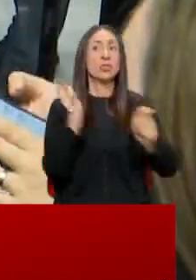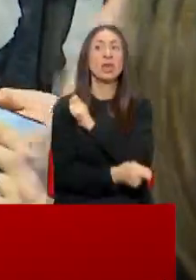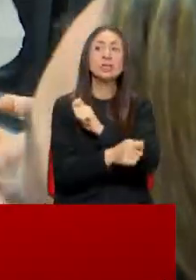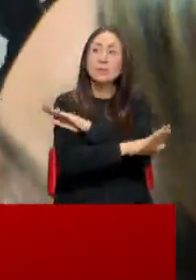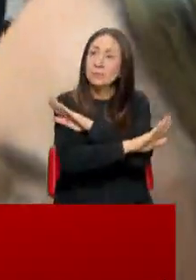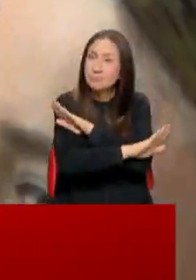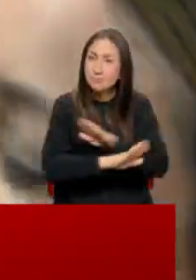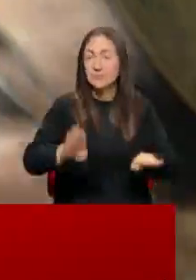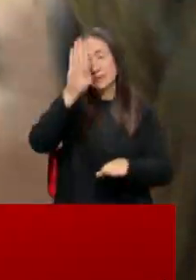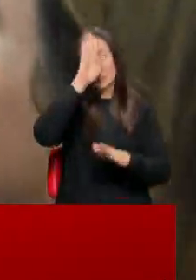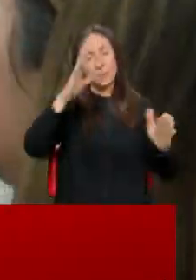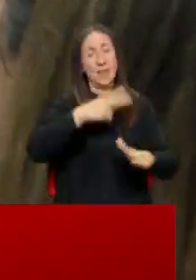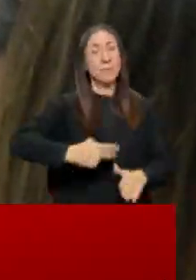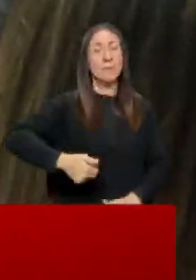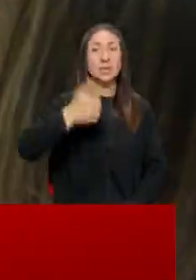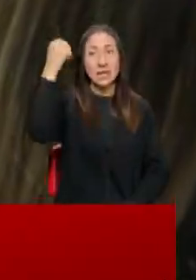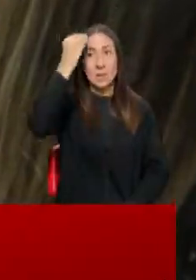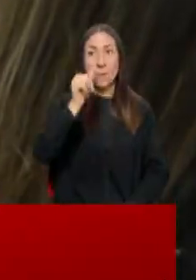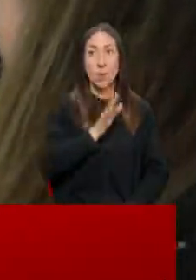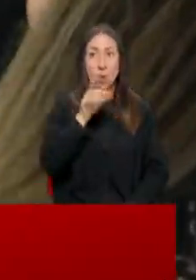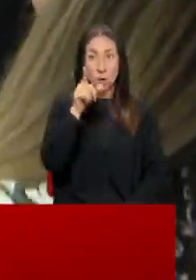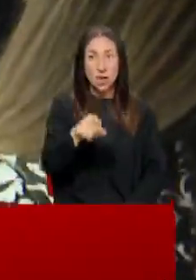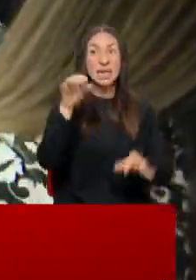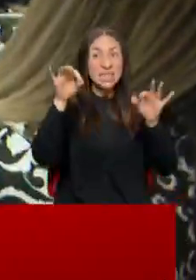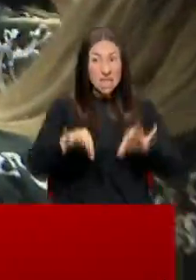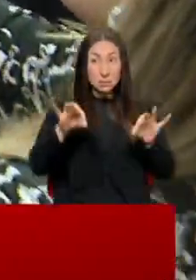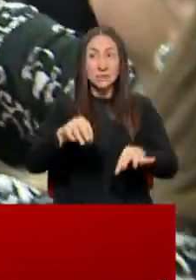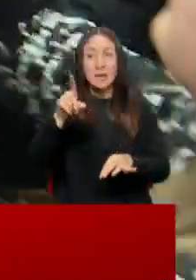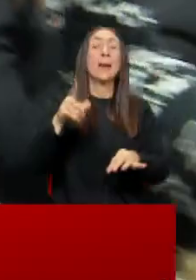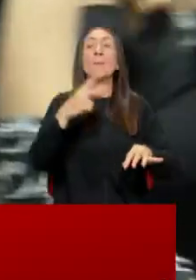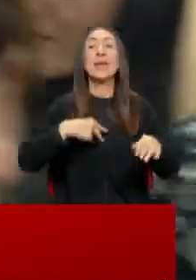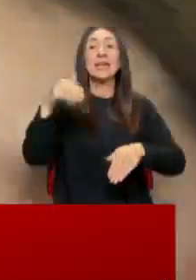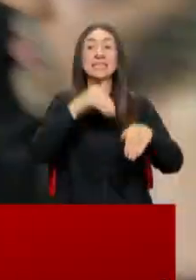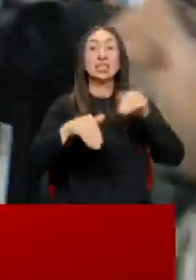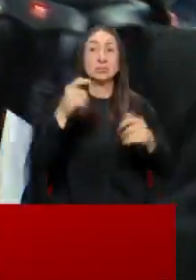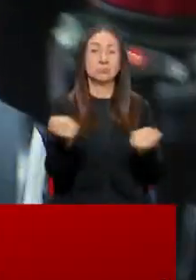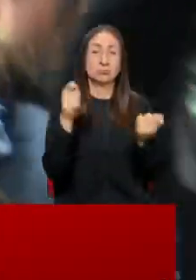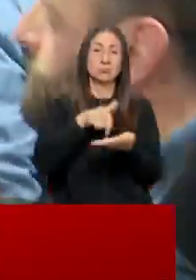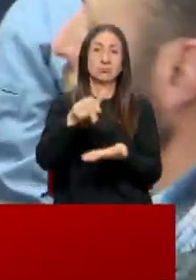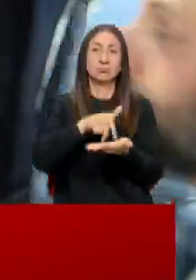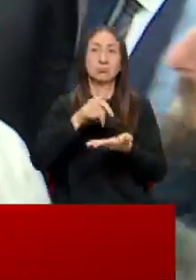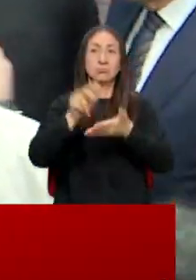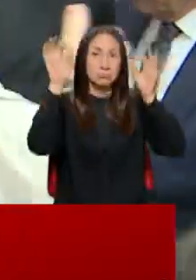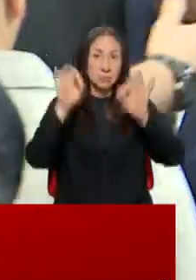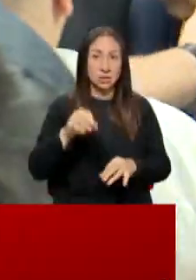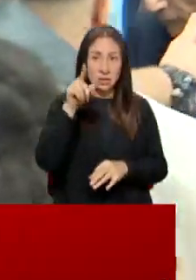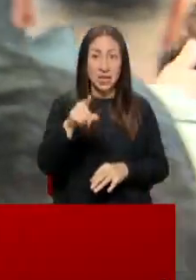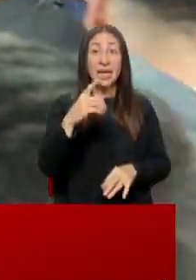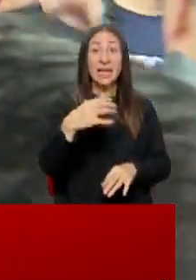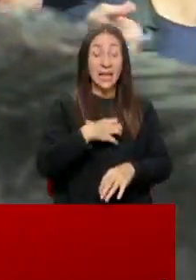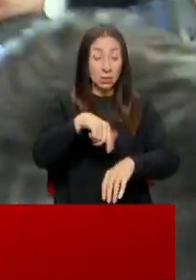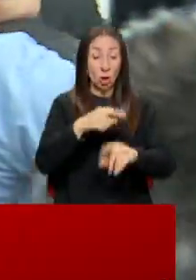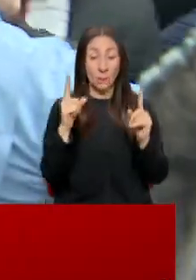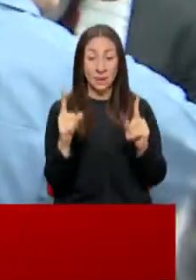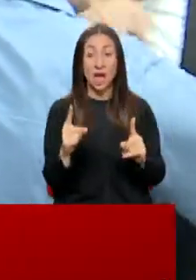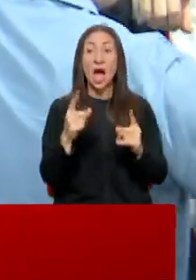rüzgarıyla birlikte İstanbul Büyükşehir Belediye Başkanı Ekrem İmamoğlu şimdi yerel seçim rüzgarını estirmeye başladı. Kendi